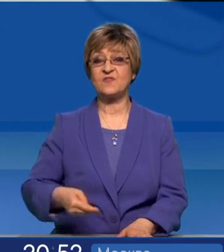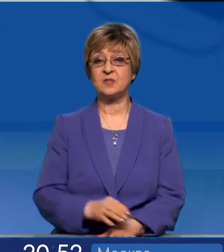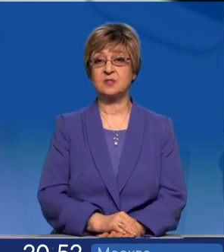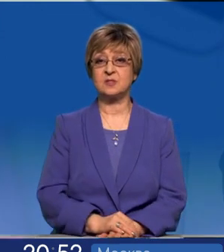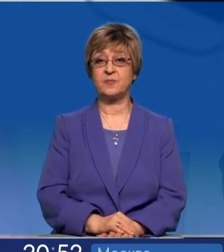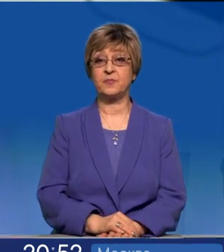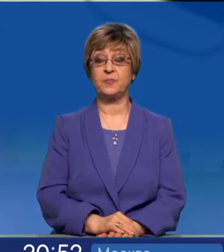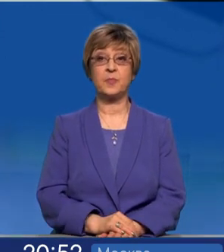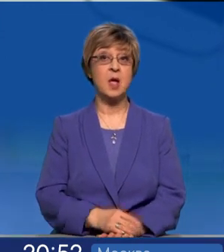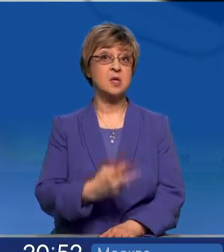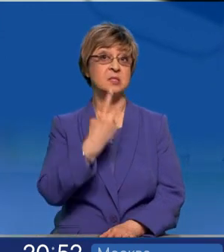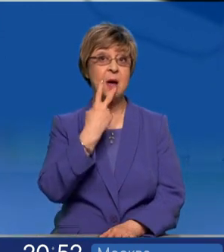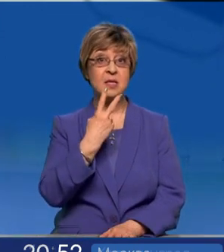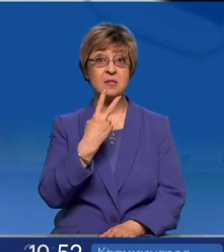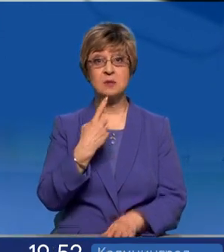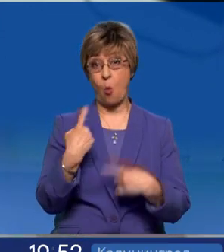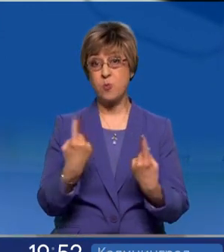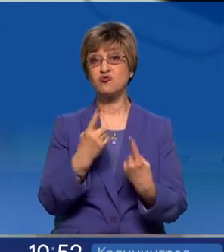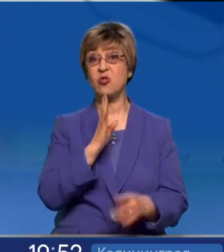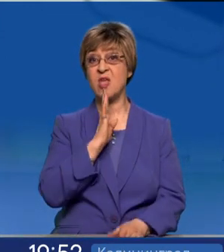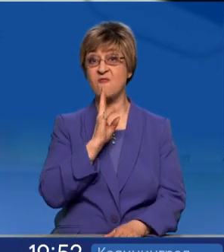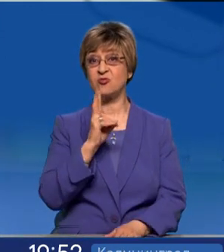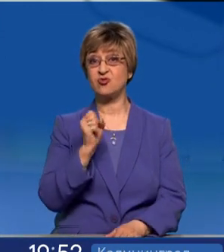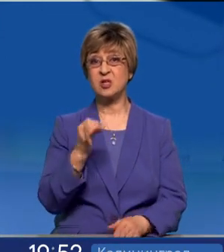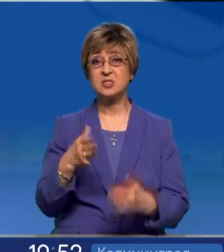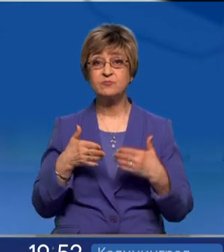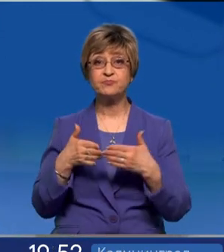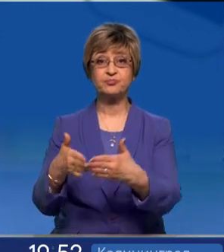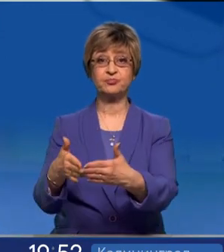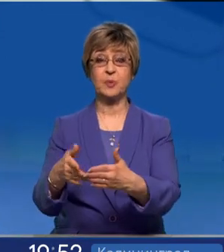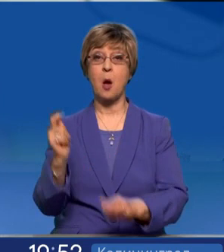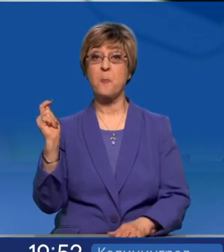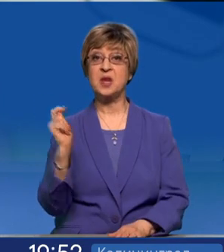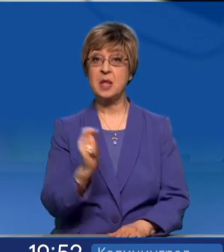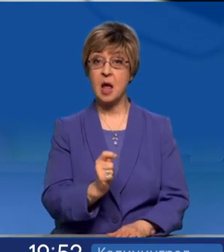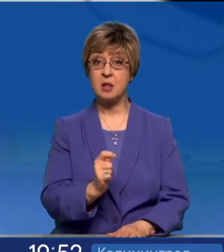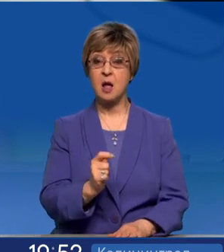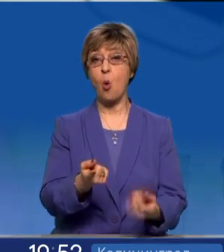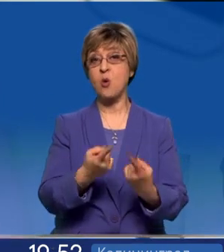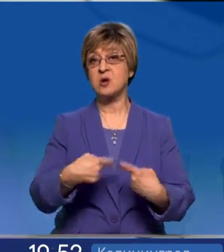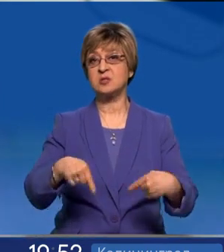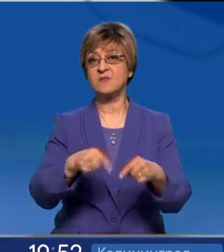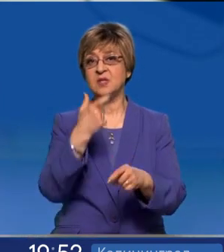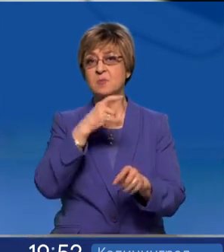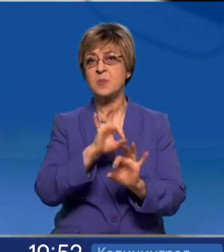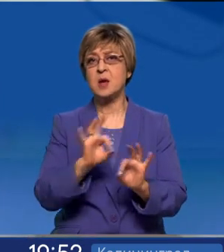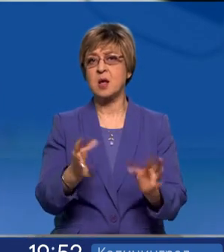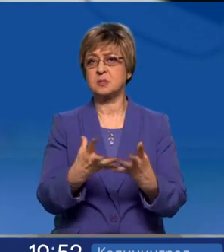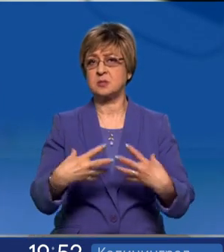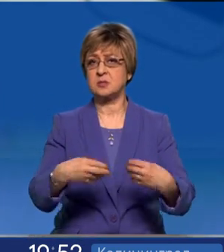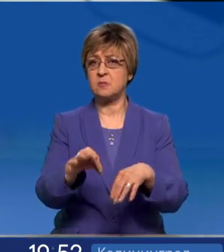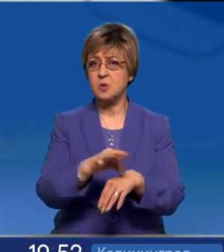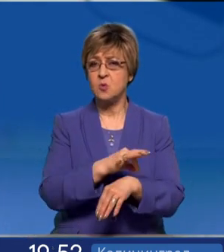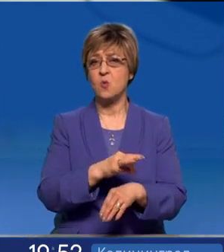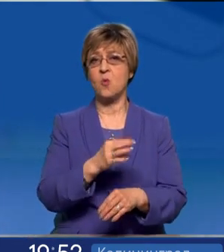смотрите, обычная девочка, да, из глубинки приехала, организовала себе прекрасную семью,